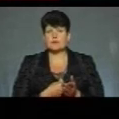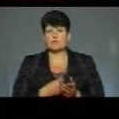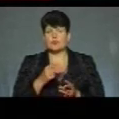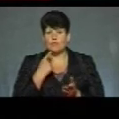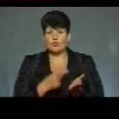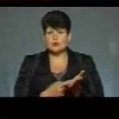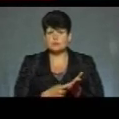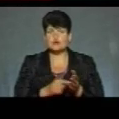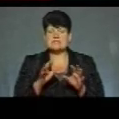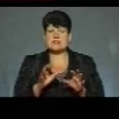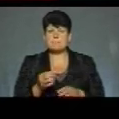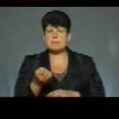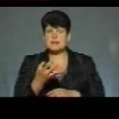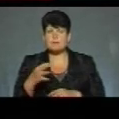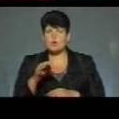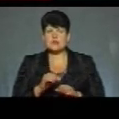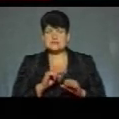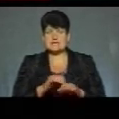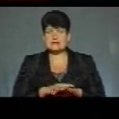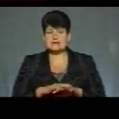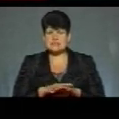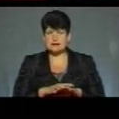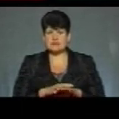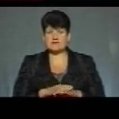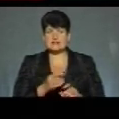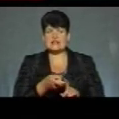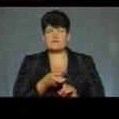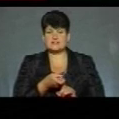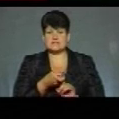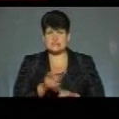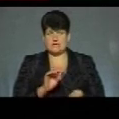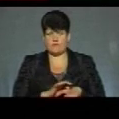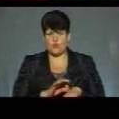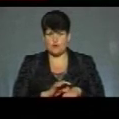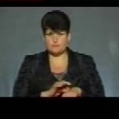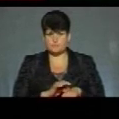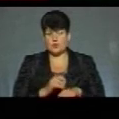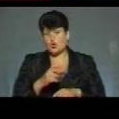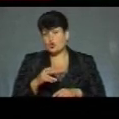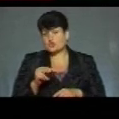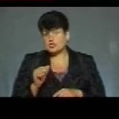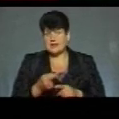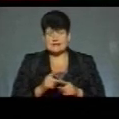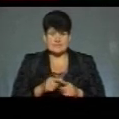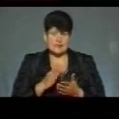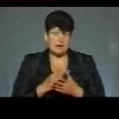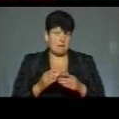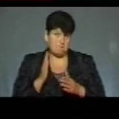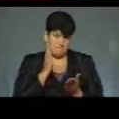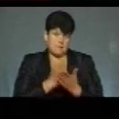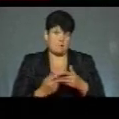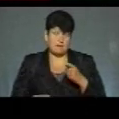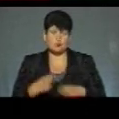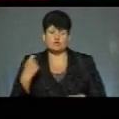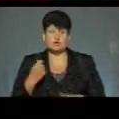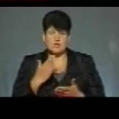статтю 15 про захист населення від інфекційних хвороб. Хоча це є прямим порушенням. Через те,